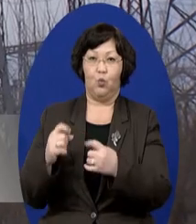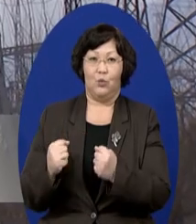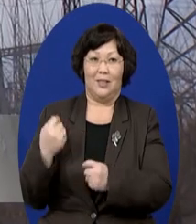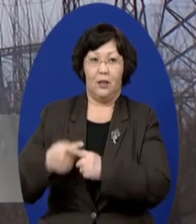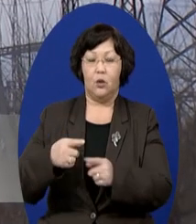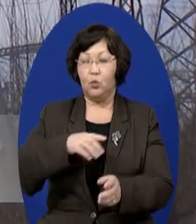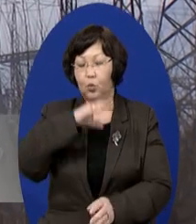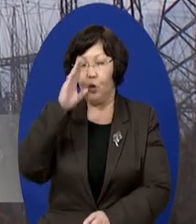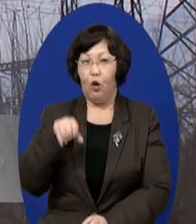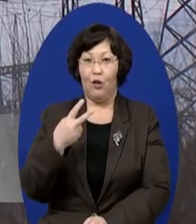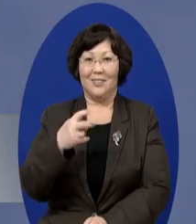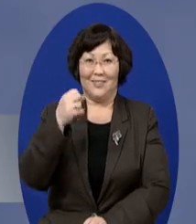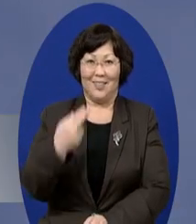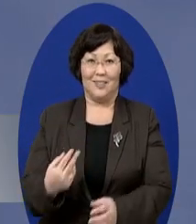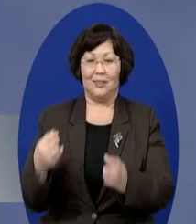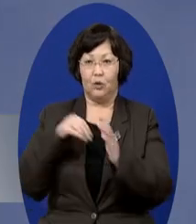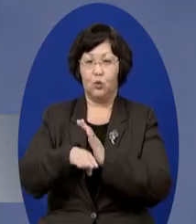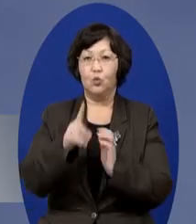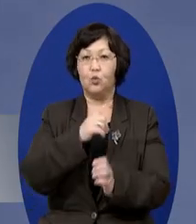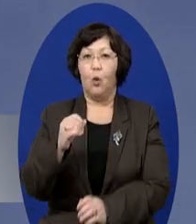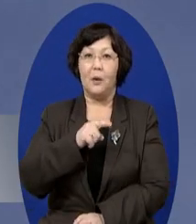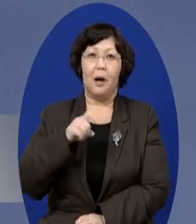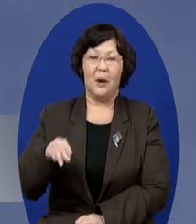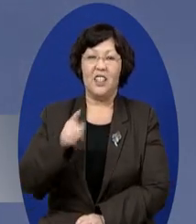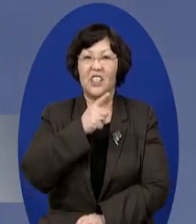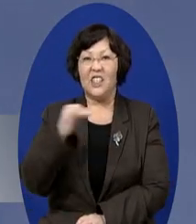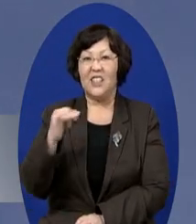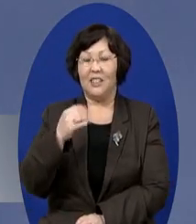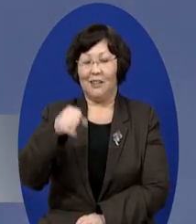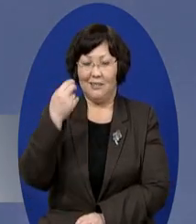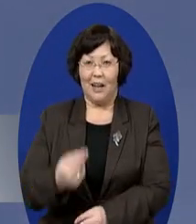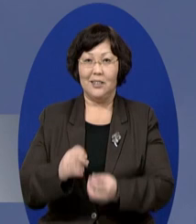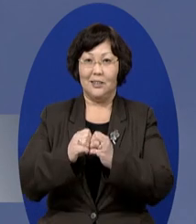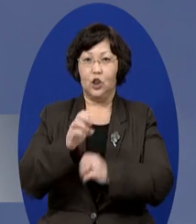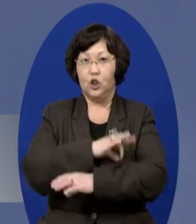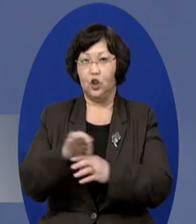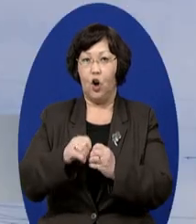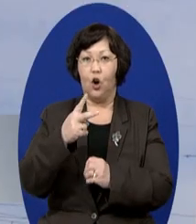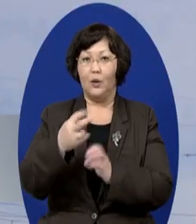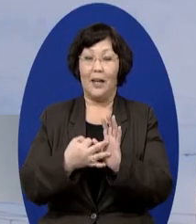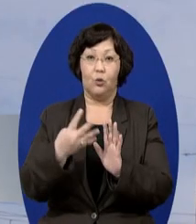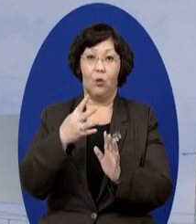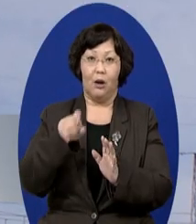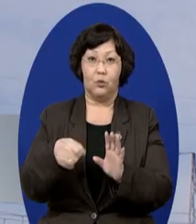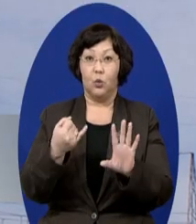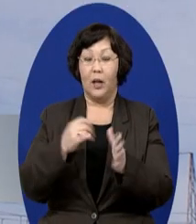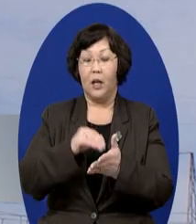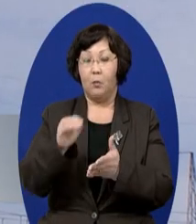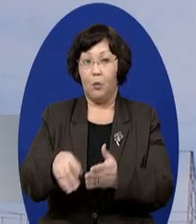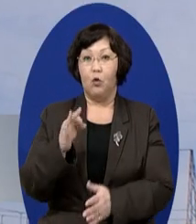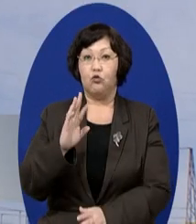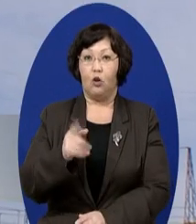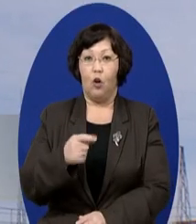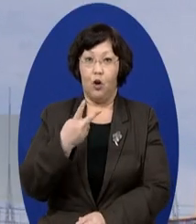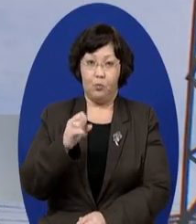түшгэлсэн 100 мегаваттын хийн цахилгаан станц барих төсөл эхлэнэ. 284.6 тэрбум төгрөгийн өртөгтэй